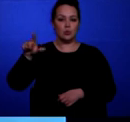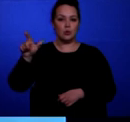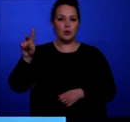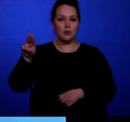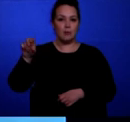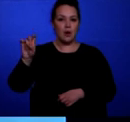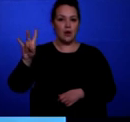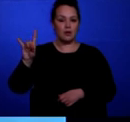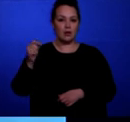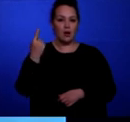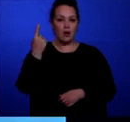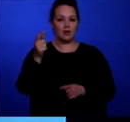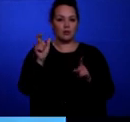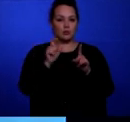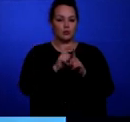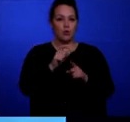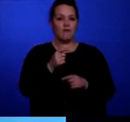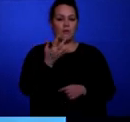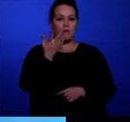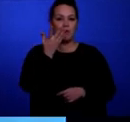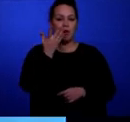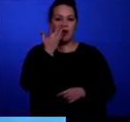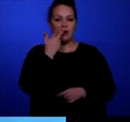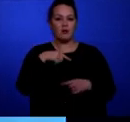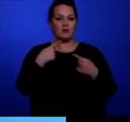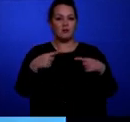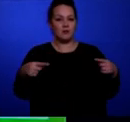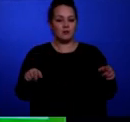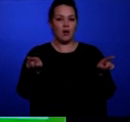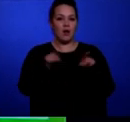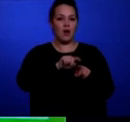одним словом, разноцветные, как в радуге.